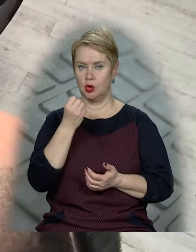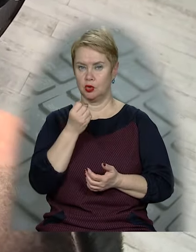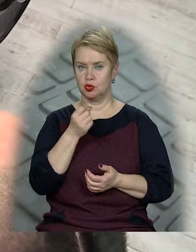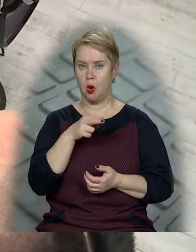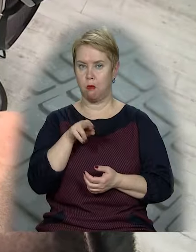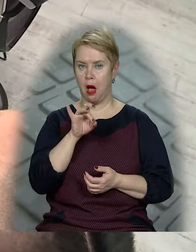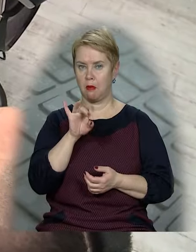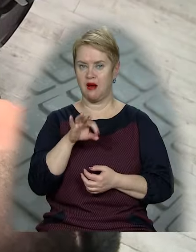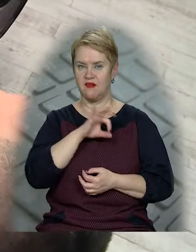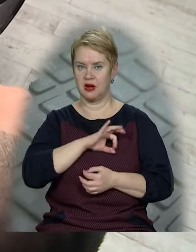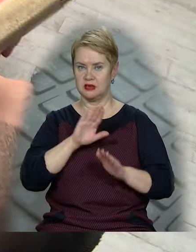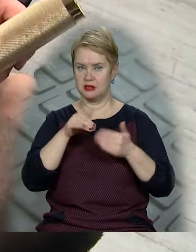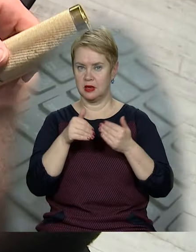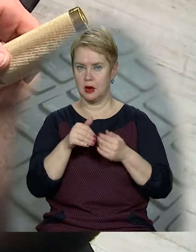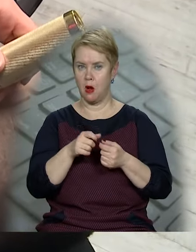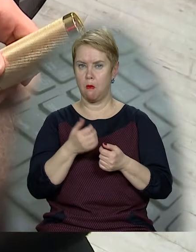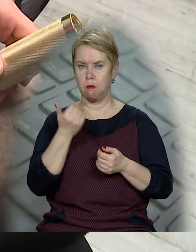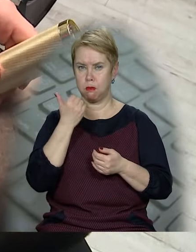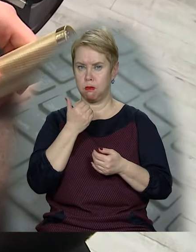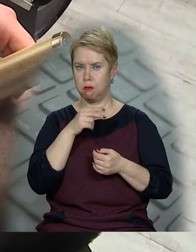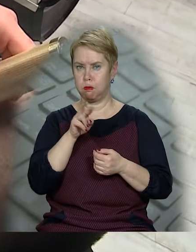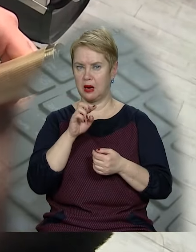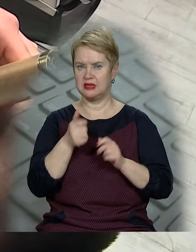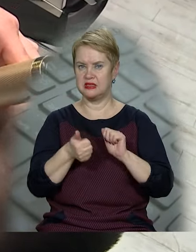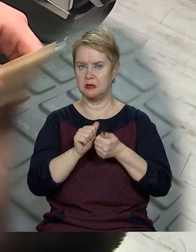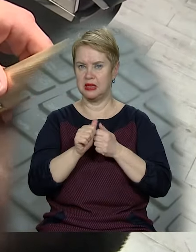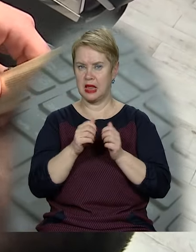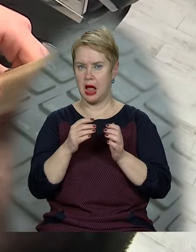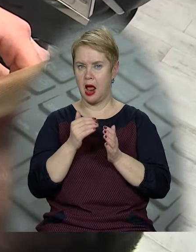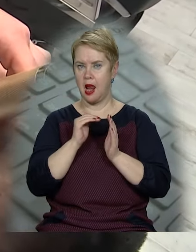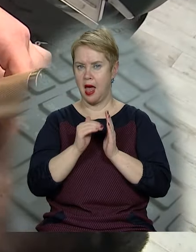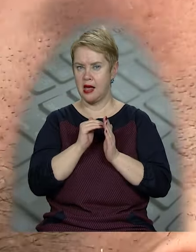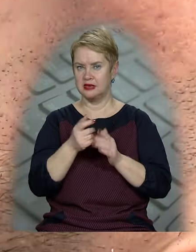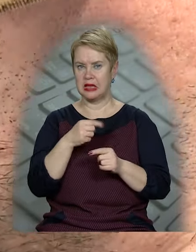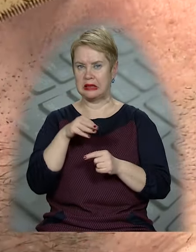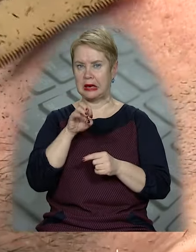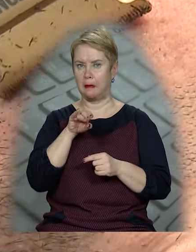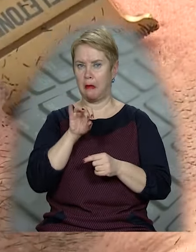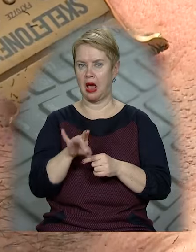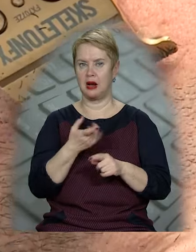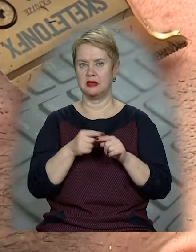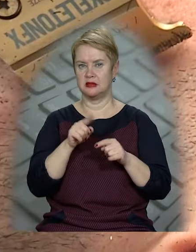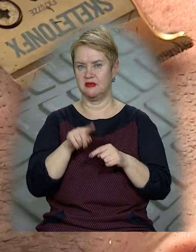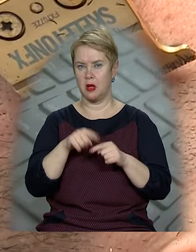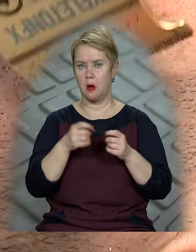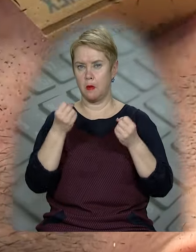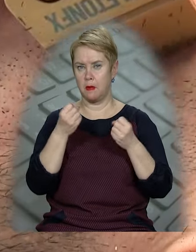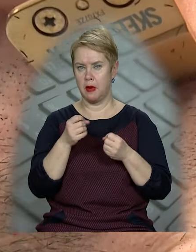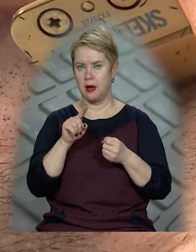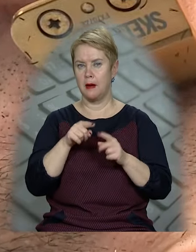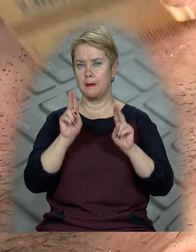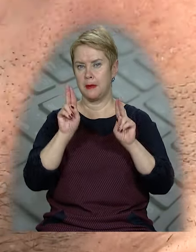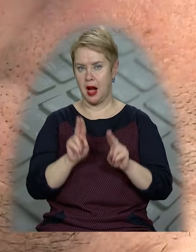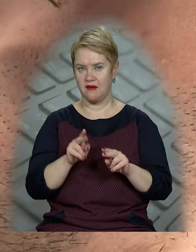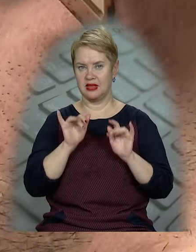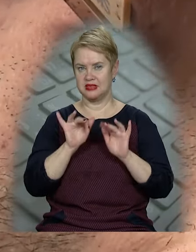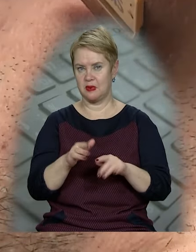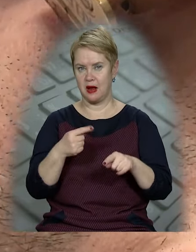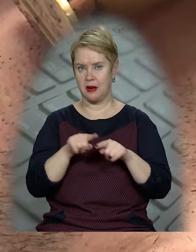барбер радить використовувати масивну бритву зі змінними лезами, а краще тример. Бо у цій, здавалося, протинній справі